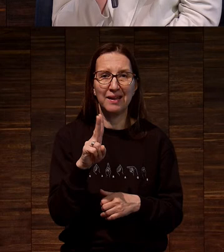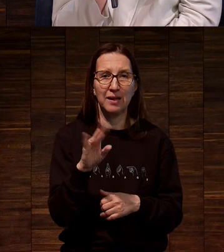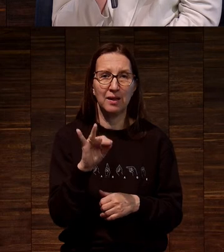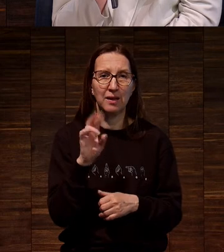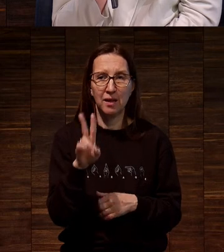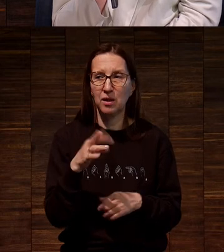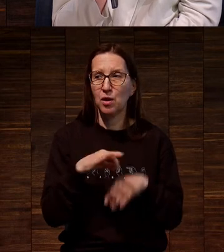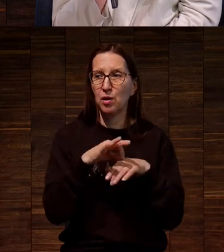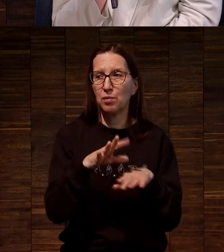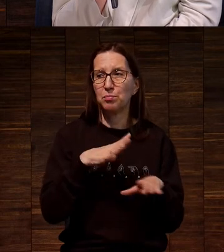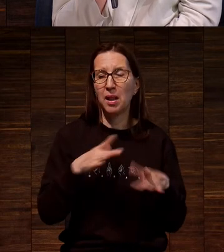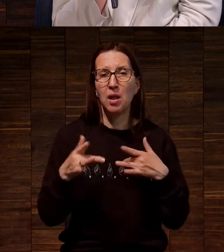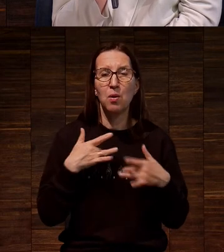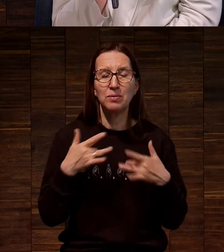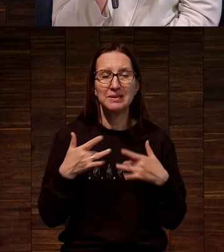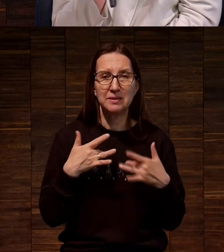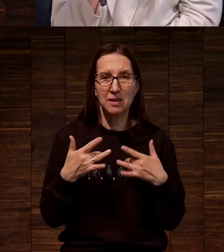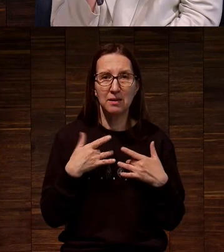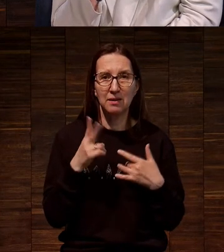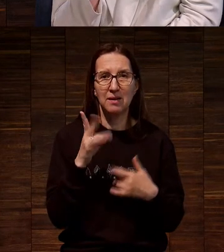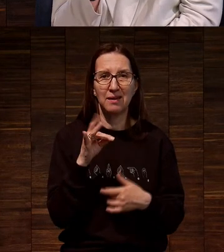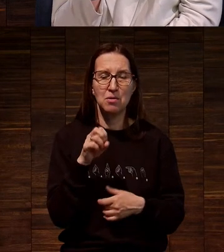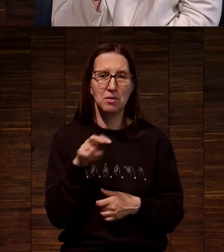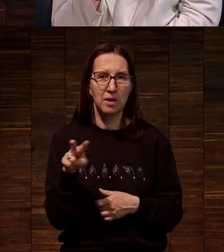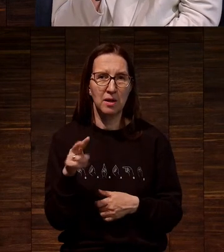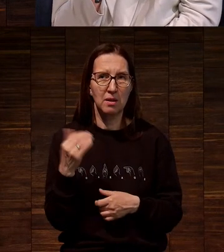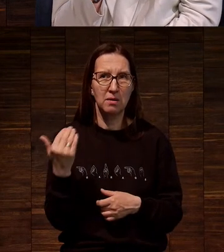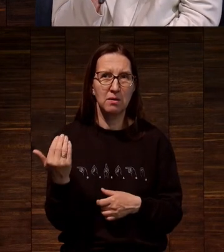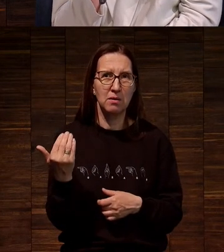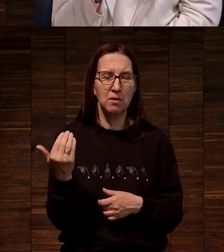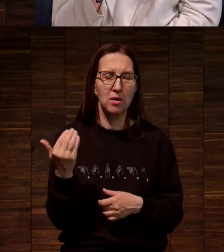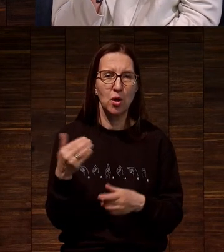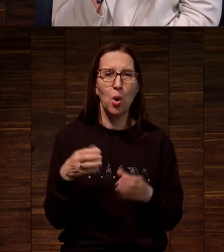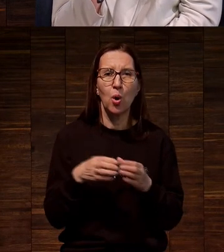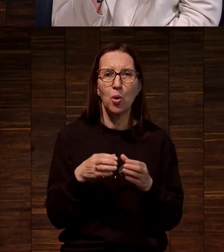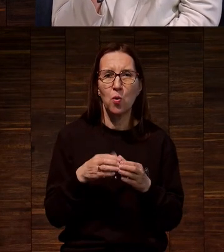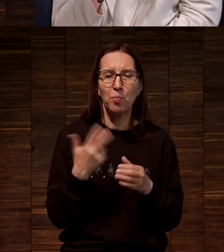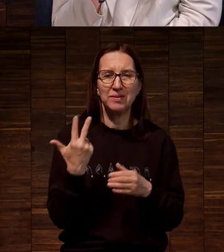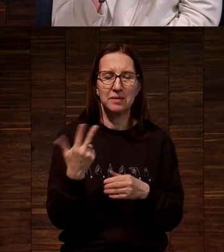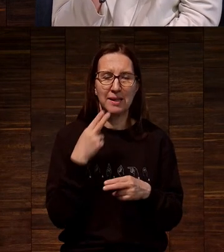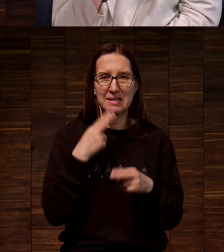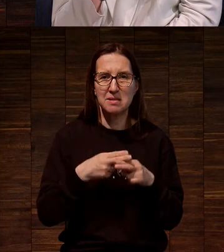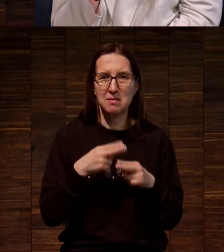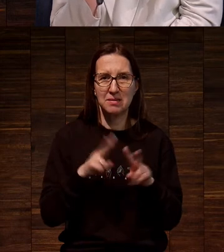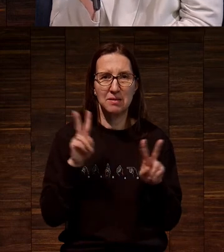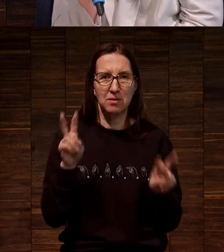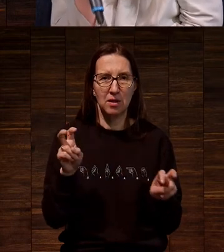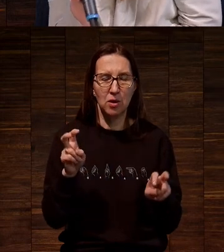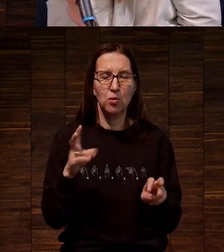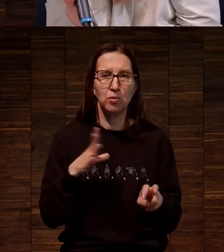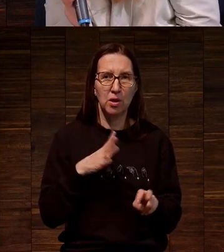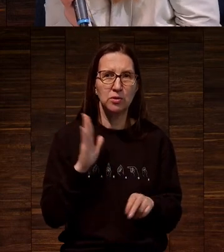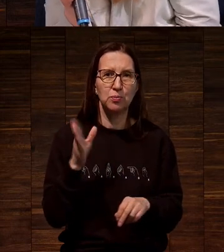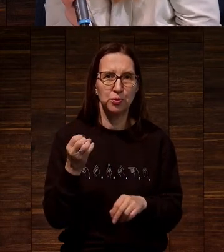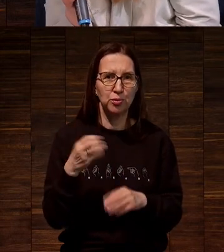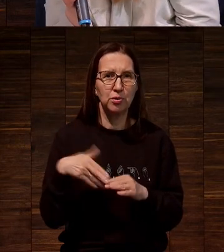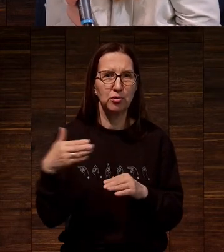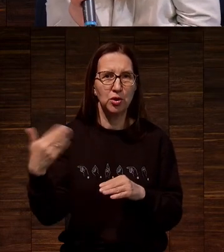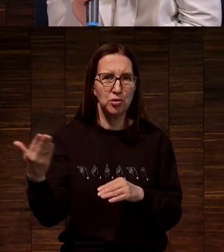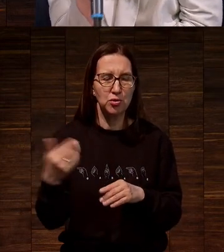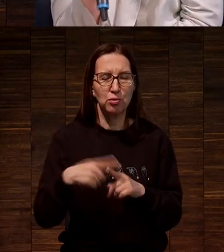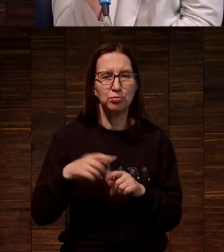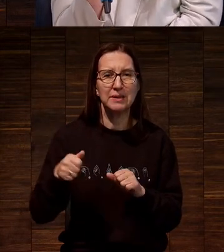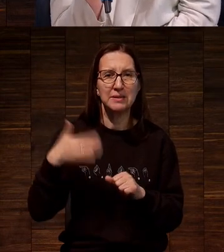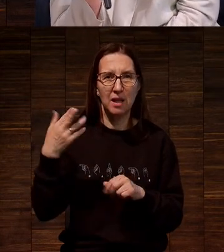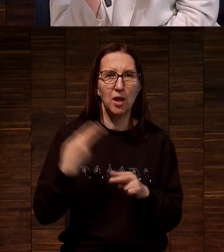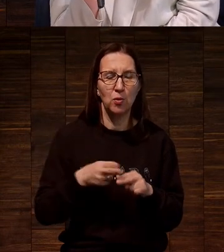проходил у нас концерт Кирилла. Кирилла, группа «Три сестры». У нас будет еще